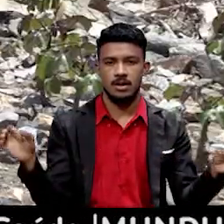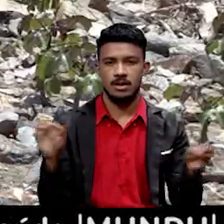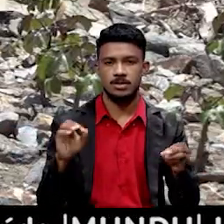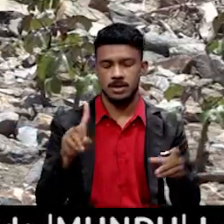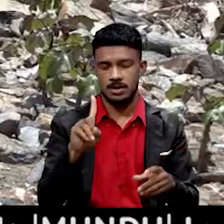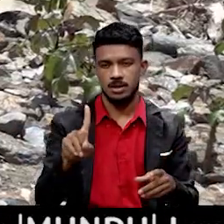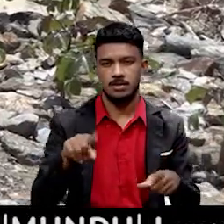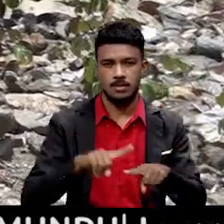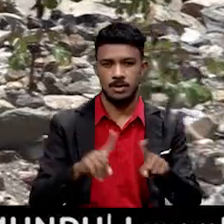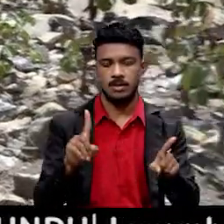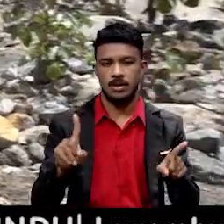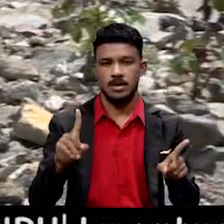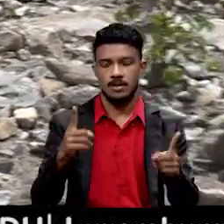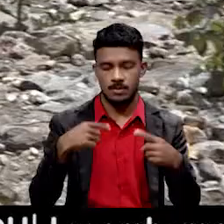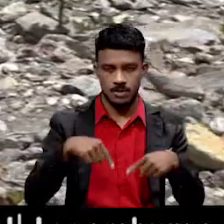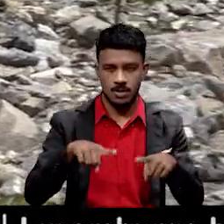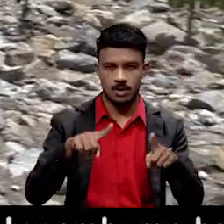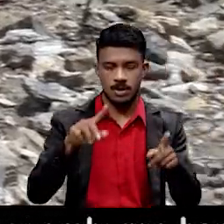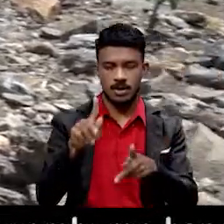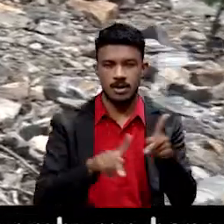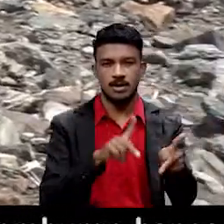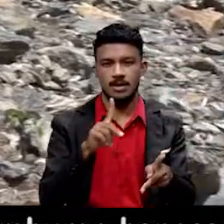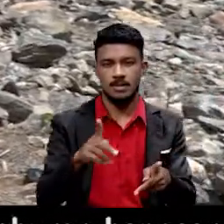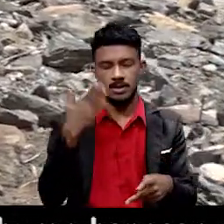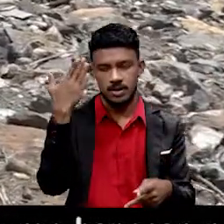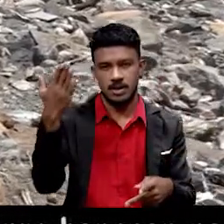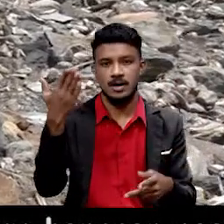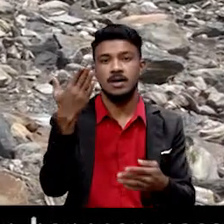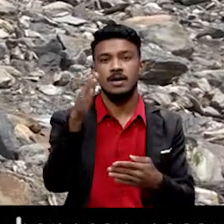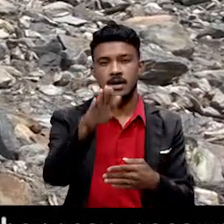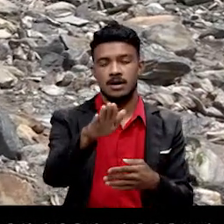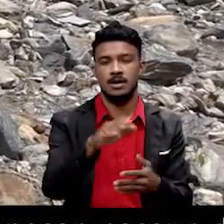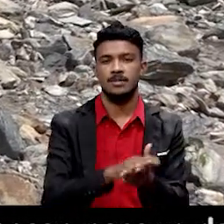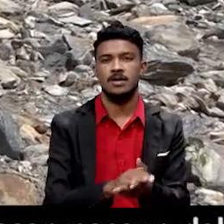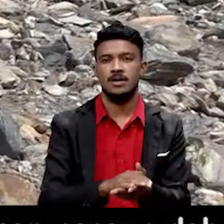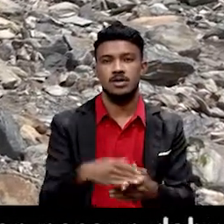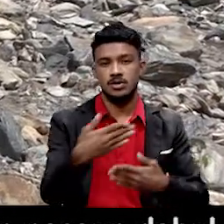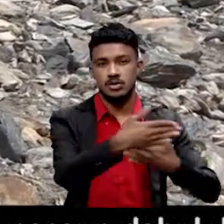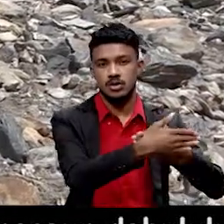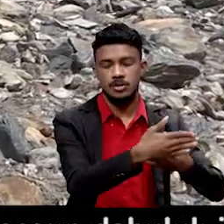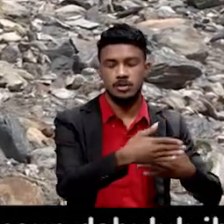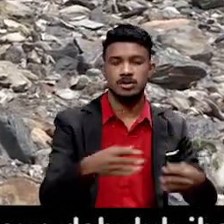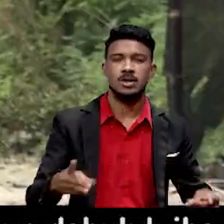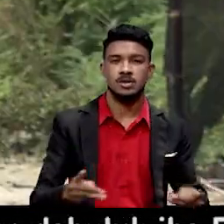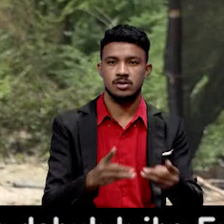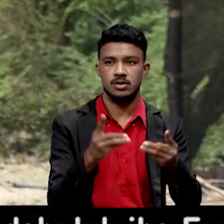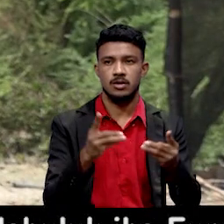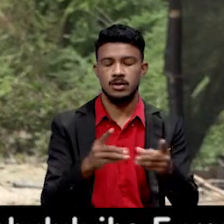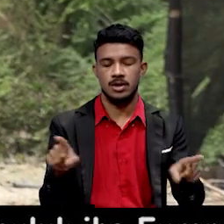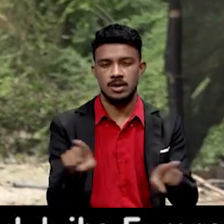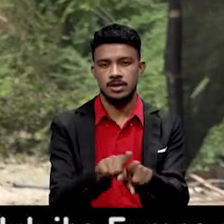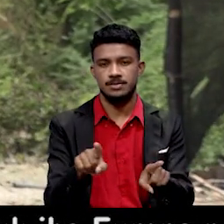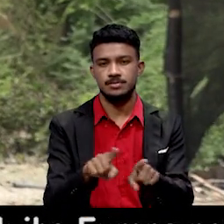mebe, bayi ha be, kumdian dibalu iha kerai kini ba, mus be suri mus, afeto tu buat tidak nebe ke. To